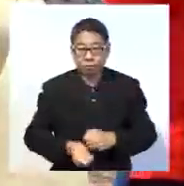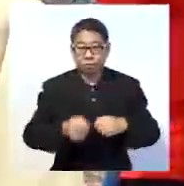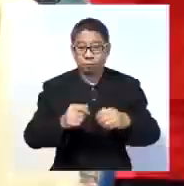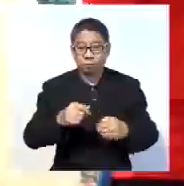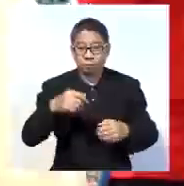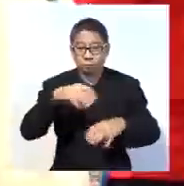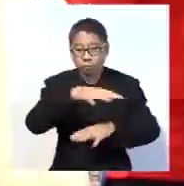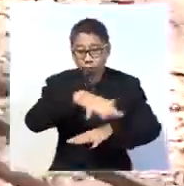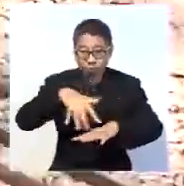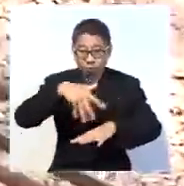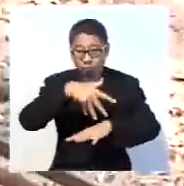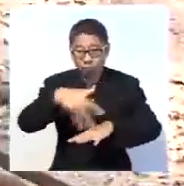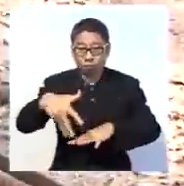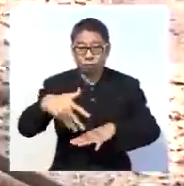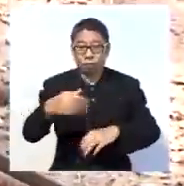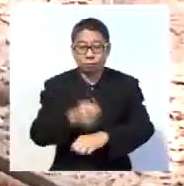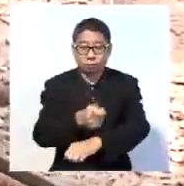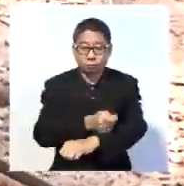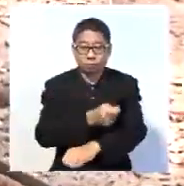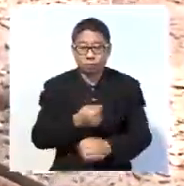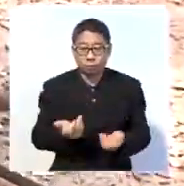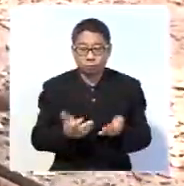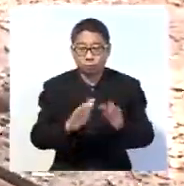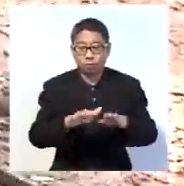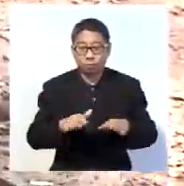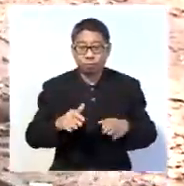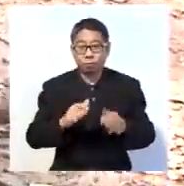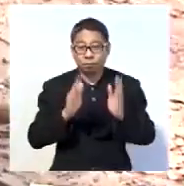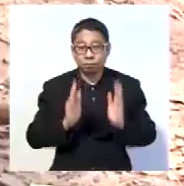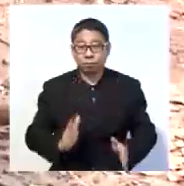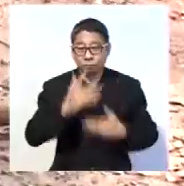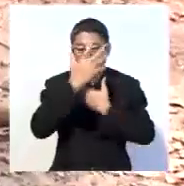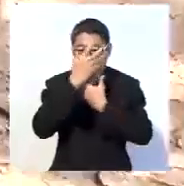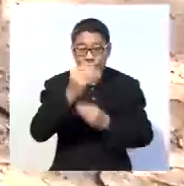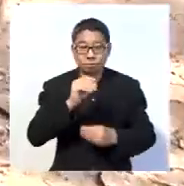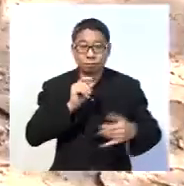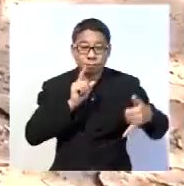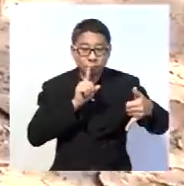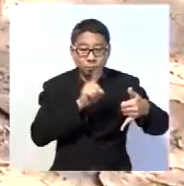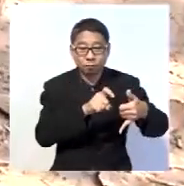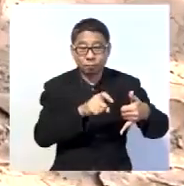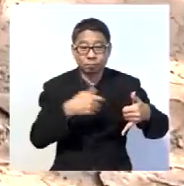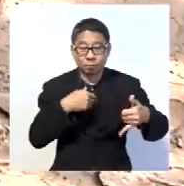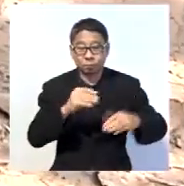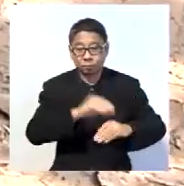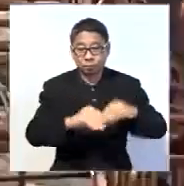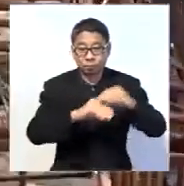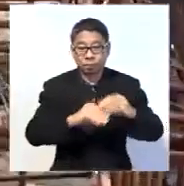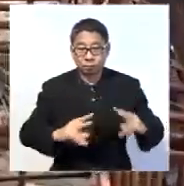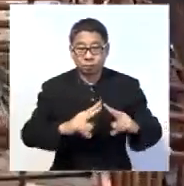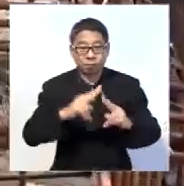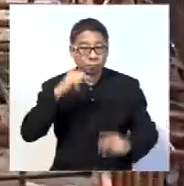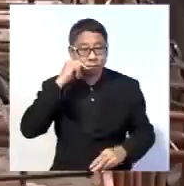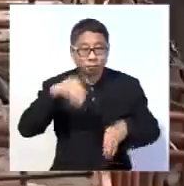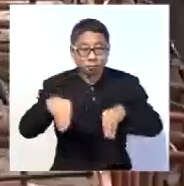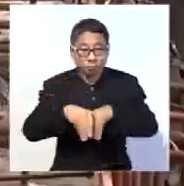ในพื้นที่รวมถึงแรงงานทั่วไปและประชาชนผู้ที่สนใจสามารถที่จะไปสอบถามที่โครงการชลประท